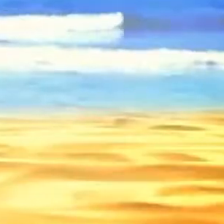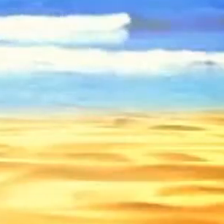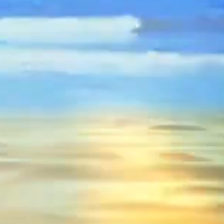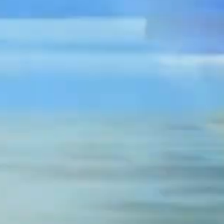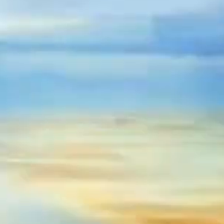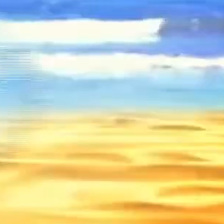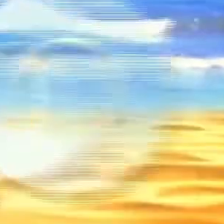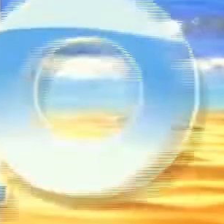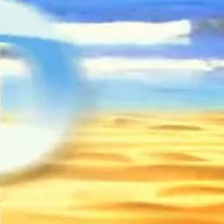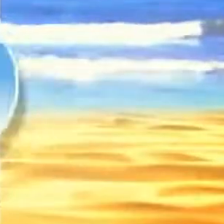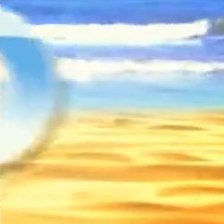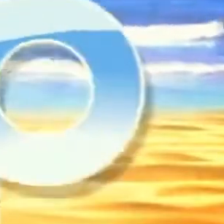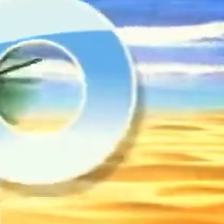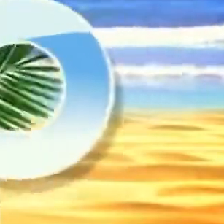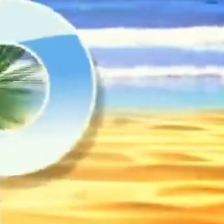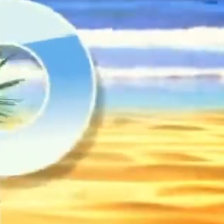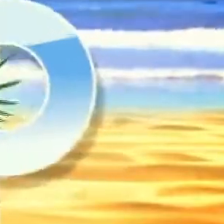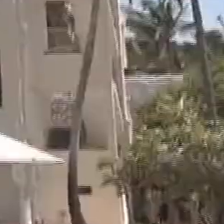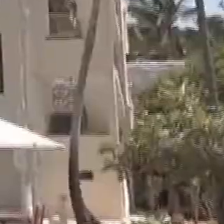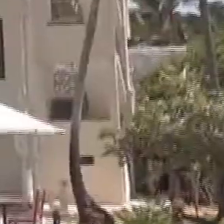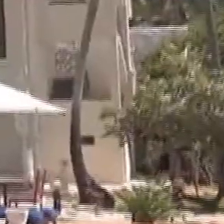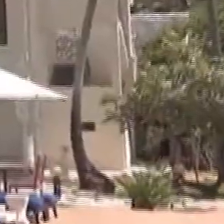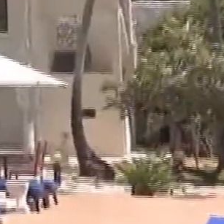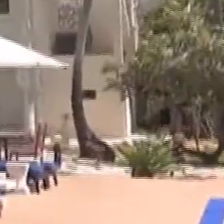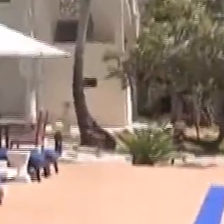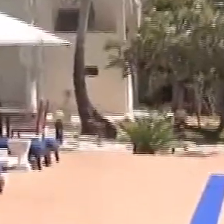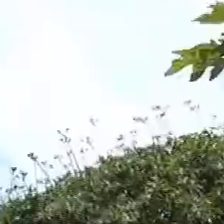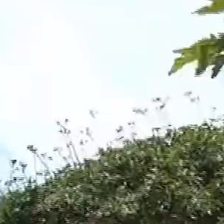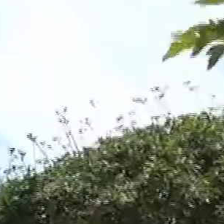Kipindi hewani ni mitindo ya kipwani.